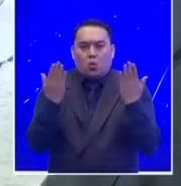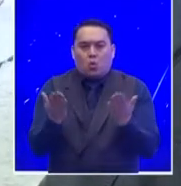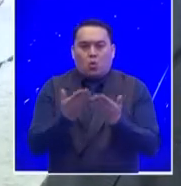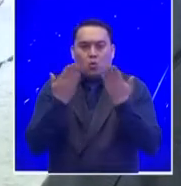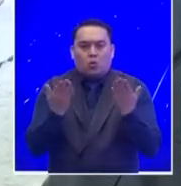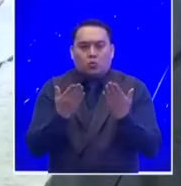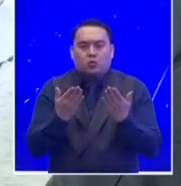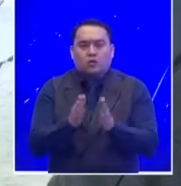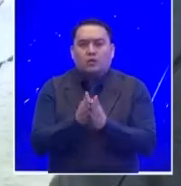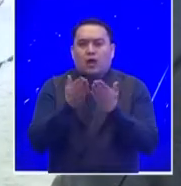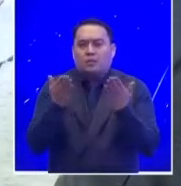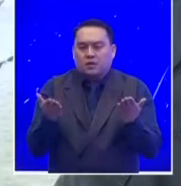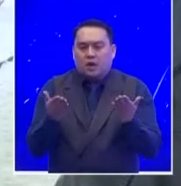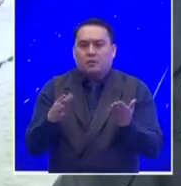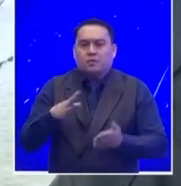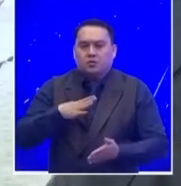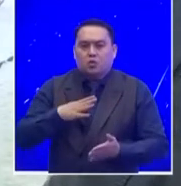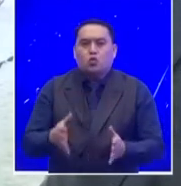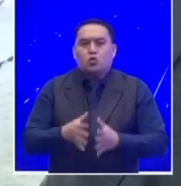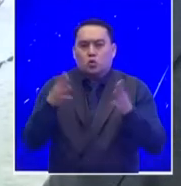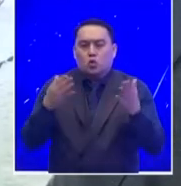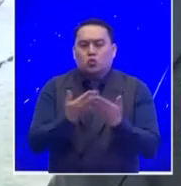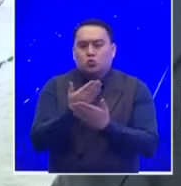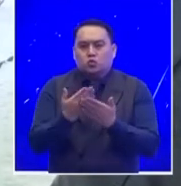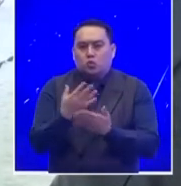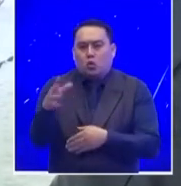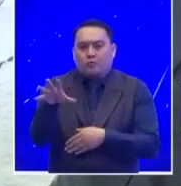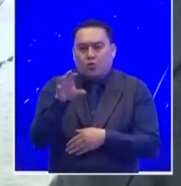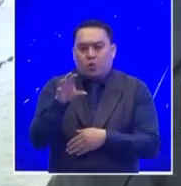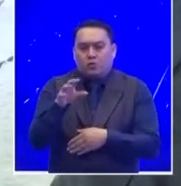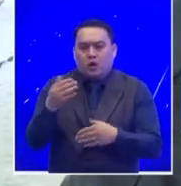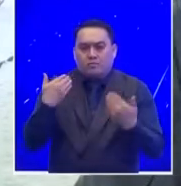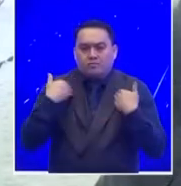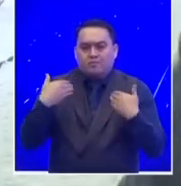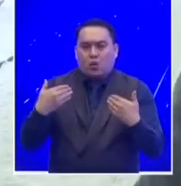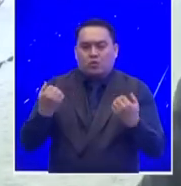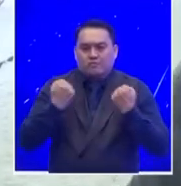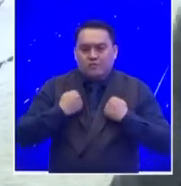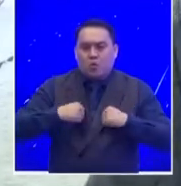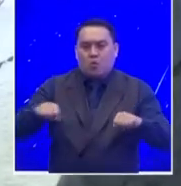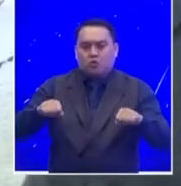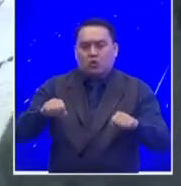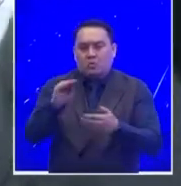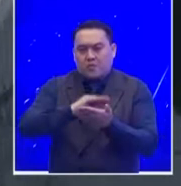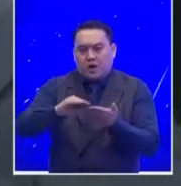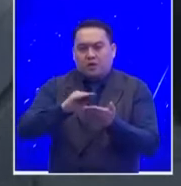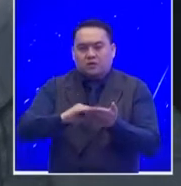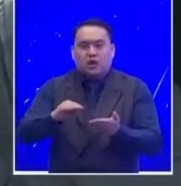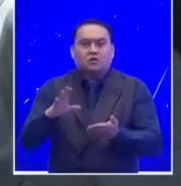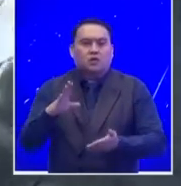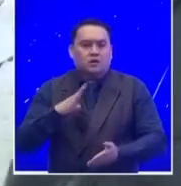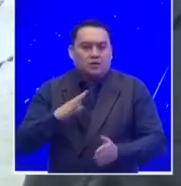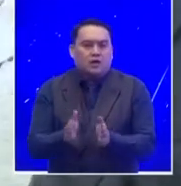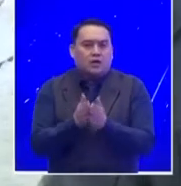кәдімгі өзінің үлкен бір суреті болған. Және оғысының ерліктері ол кезден идеология бөлік, кеңестік идеология, кеңестік